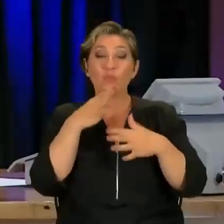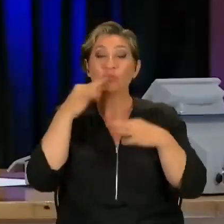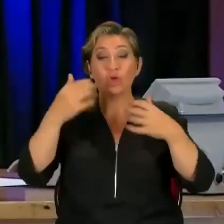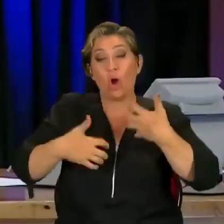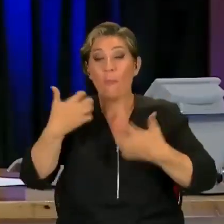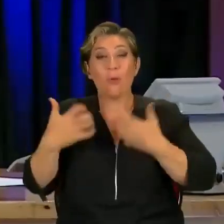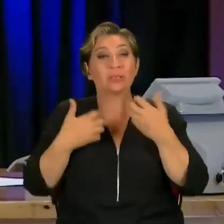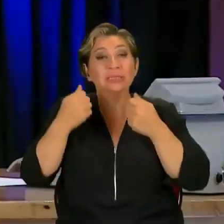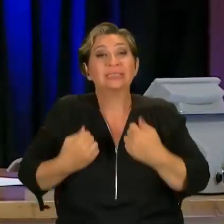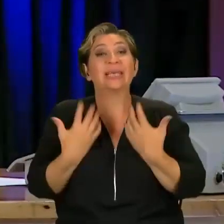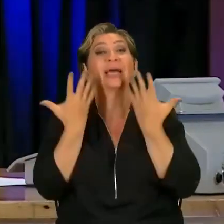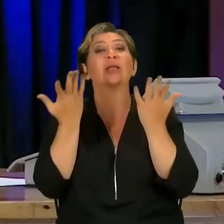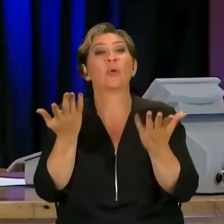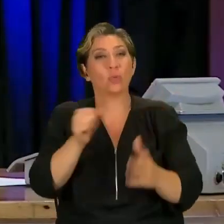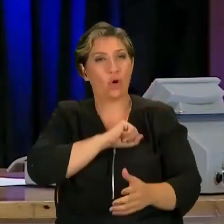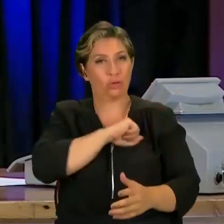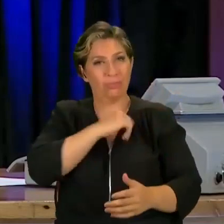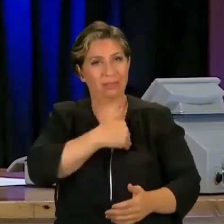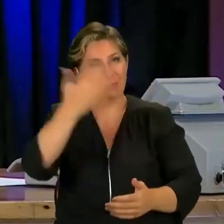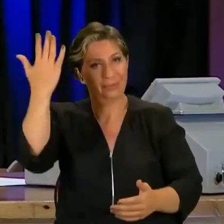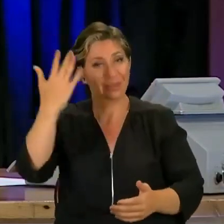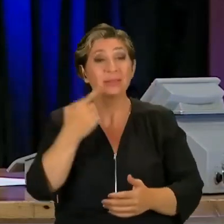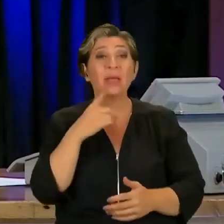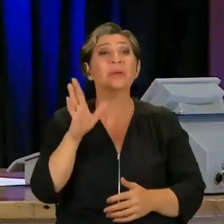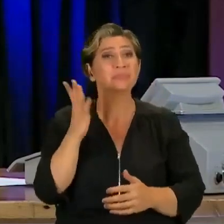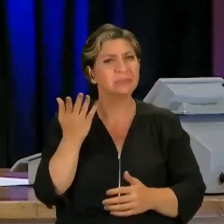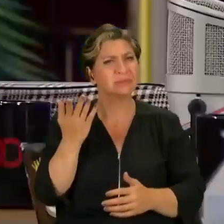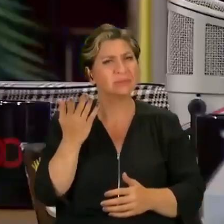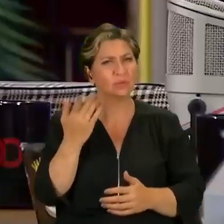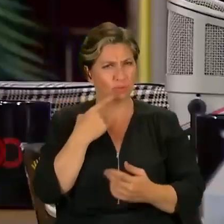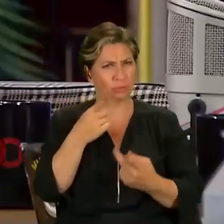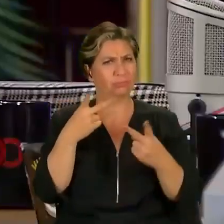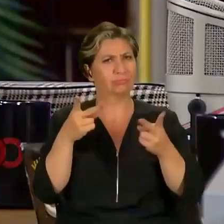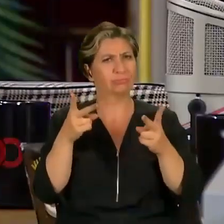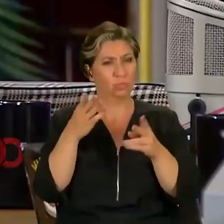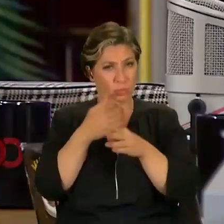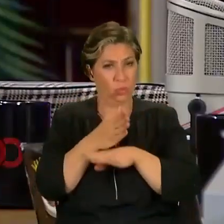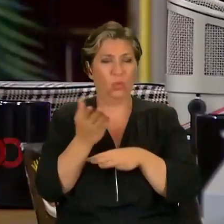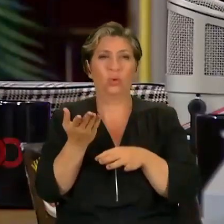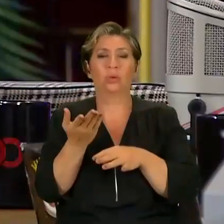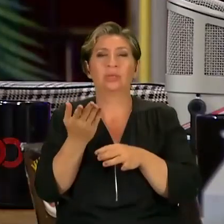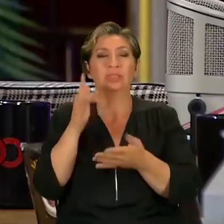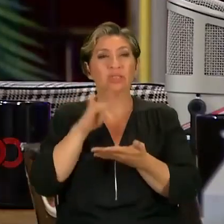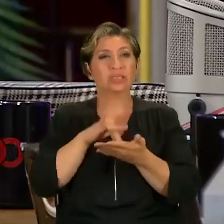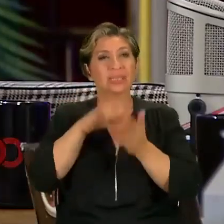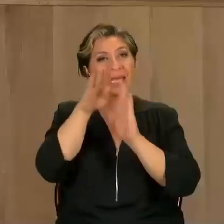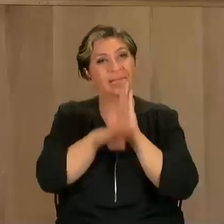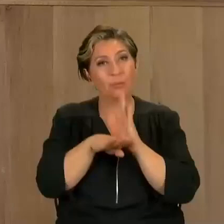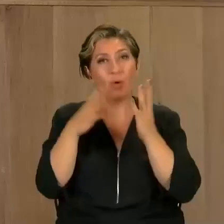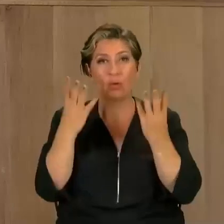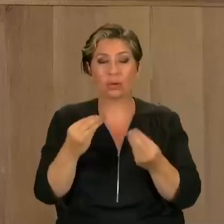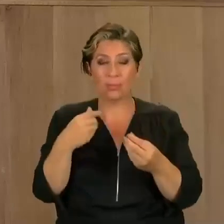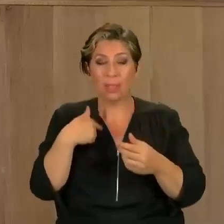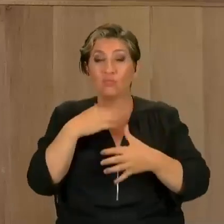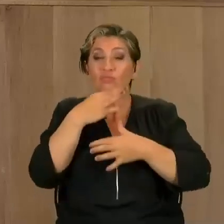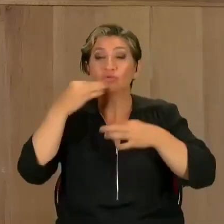Melatonin salgılamıyorum ulan ben. Korkun benden. Olamaz mı? Neden? Söyleyebiliriz. Doğru. Vallahi evet. Ceza indirimi olur. Ceza